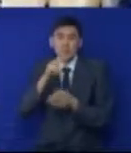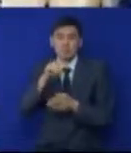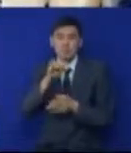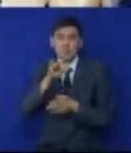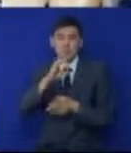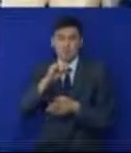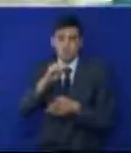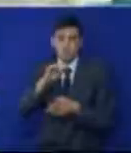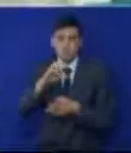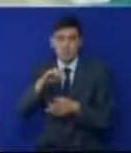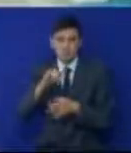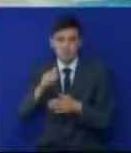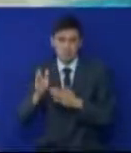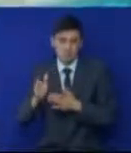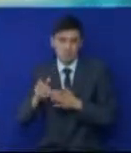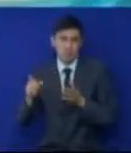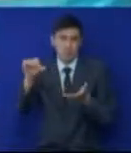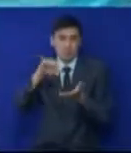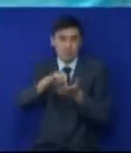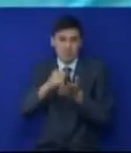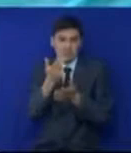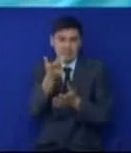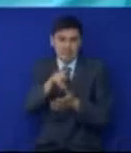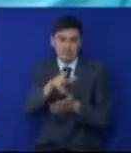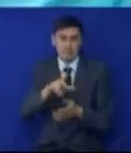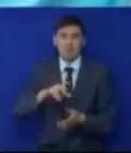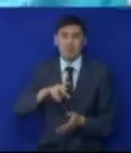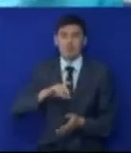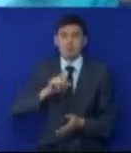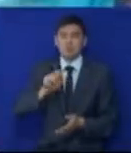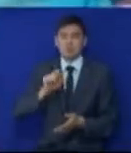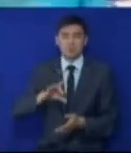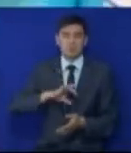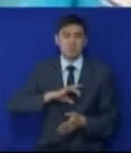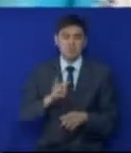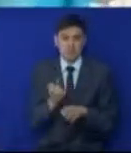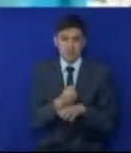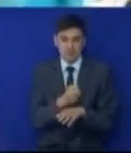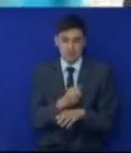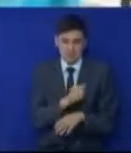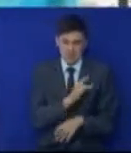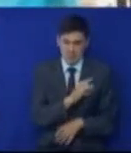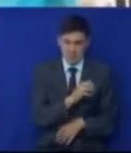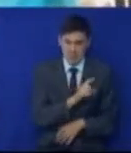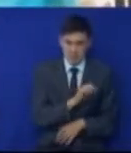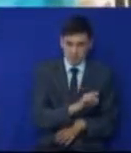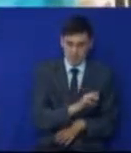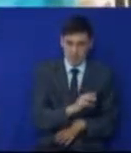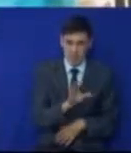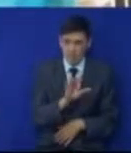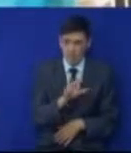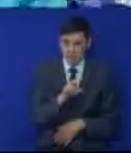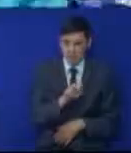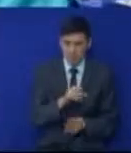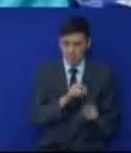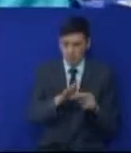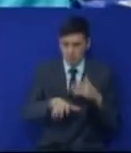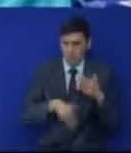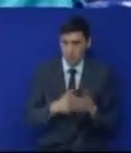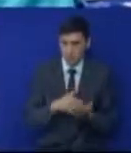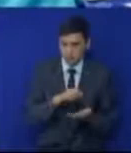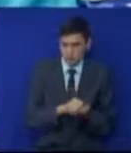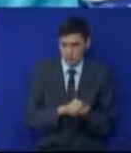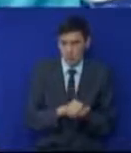өткен Азия чемпионатында бірден 3 алтын медальді жеңіп алды. Айта кетерлігі, Рамазан спортпен 5 жасынан бастап айналысады.